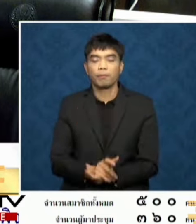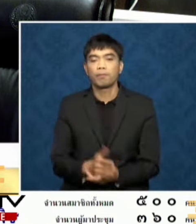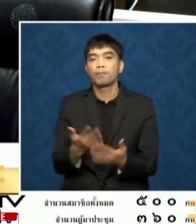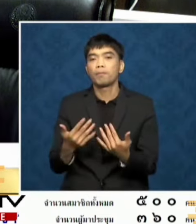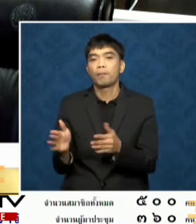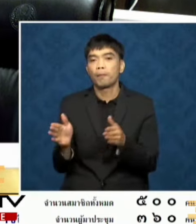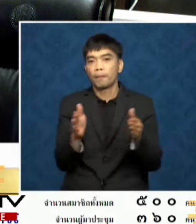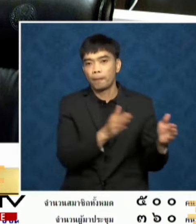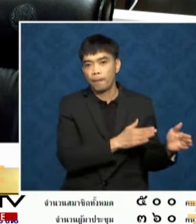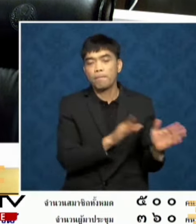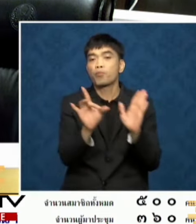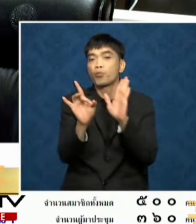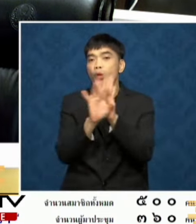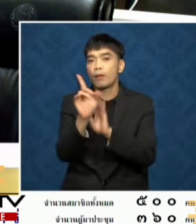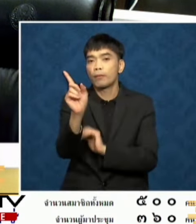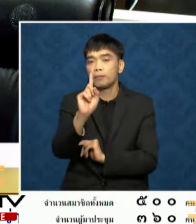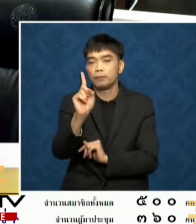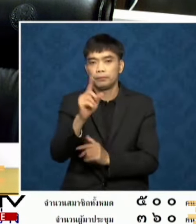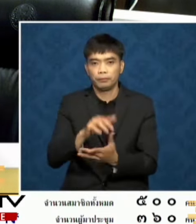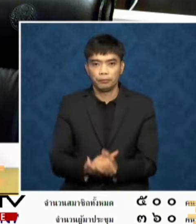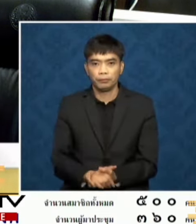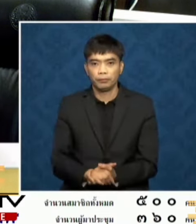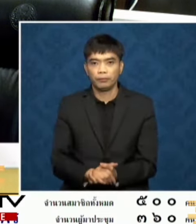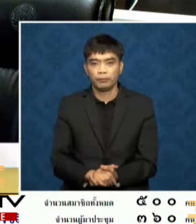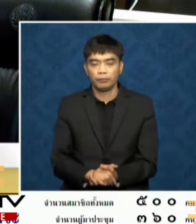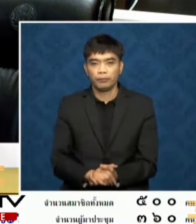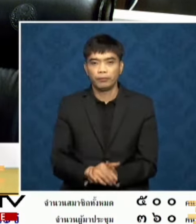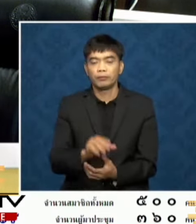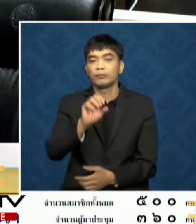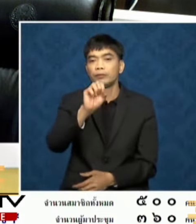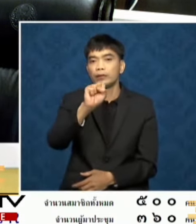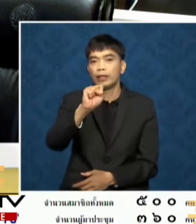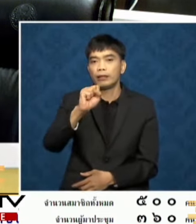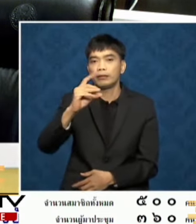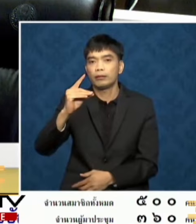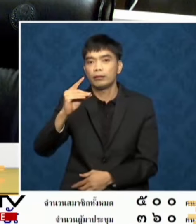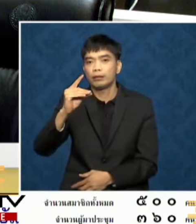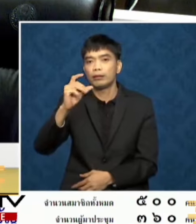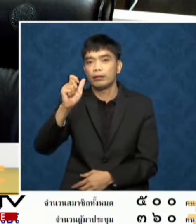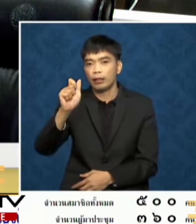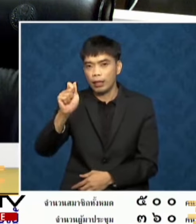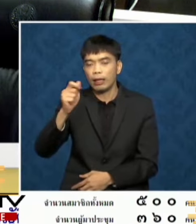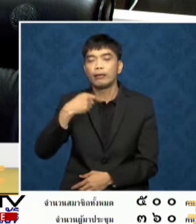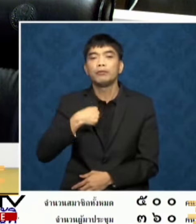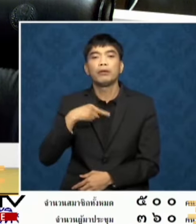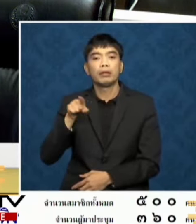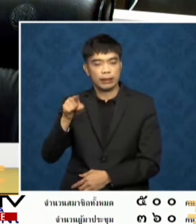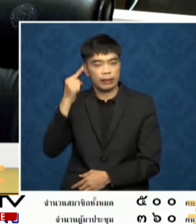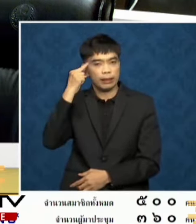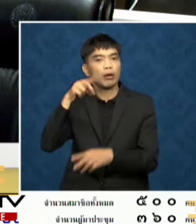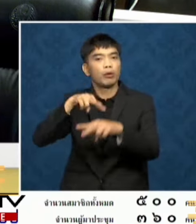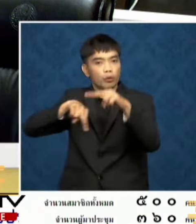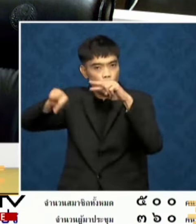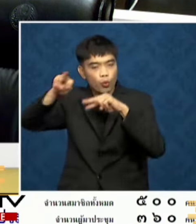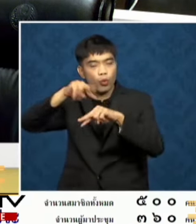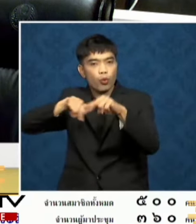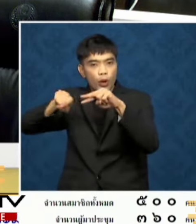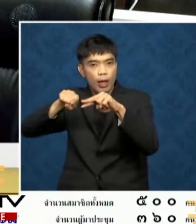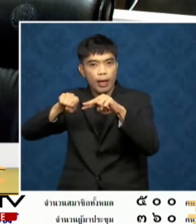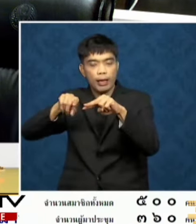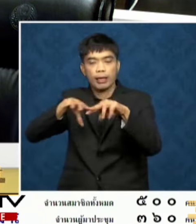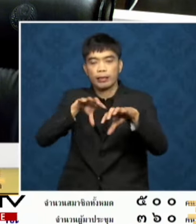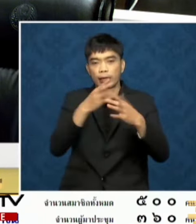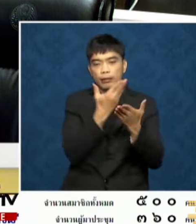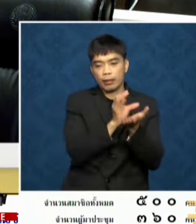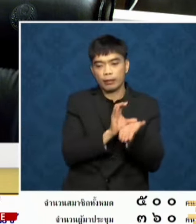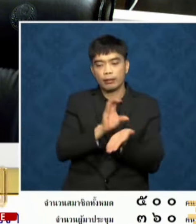ริมใช้เวลาเล็กน้อยอีกนิดเดียวครับผมคิดว่าเอ็ดด้าในฐานะหน่วยงานกำกับดูแลยังมีอีกหลายเรื่องครับในการที่ให้งบประมาณให้เอ็ดด้